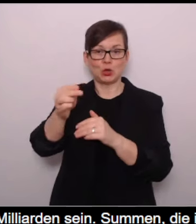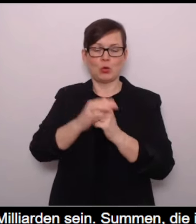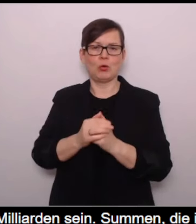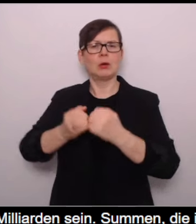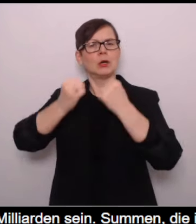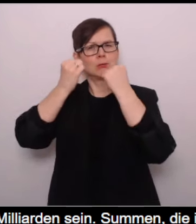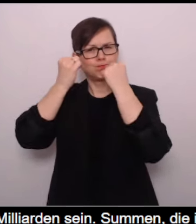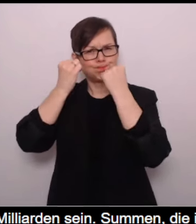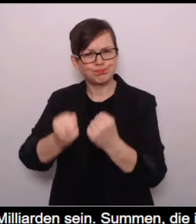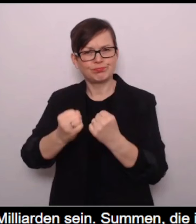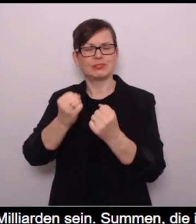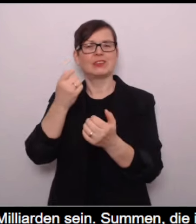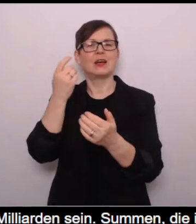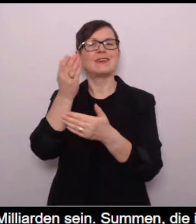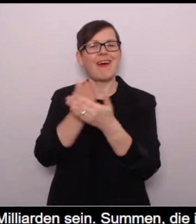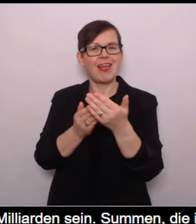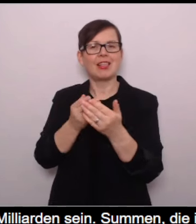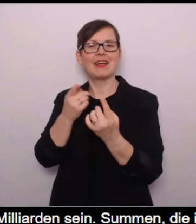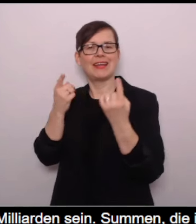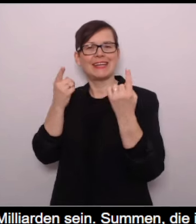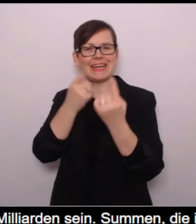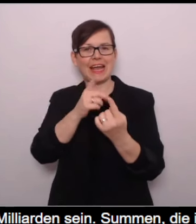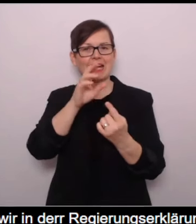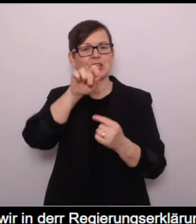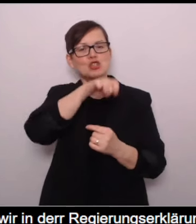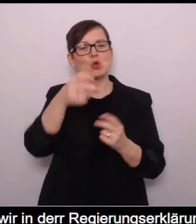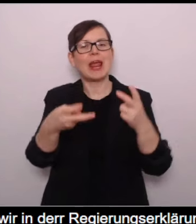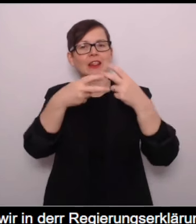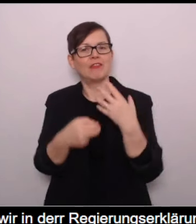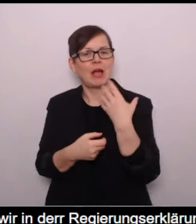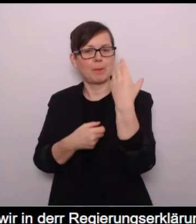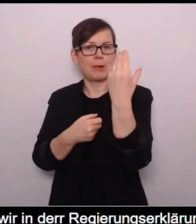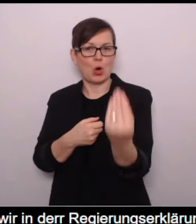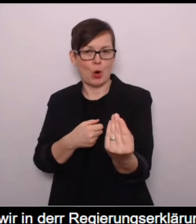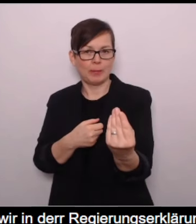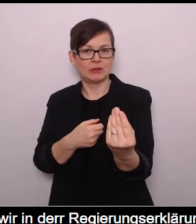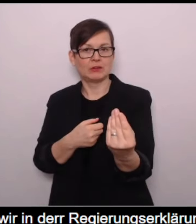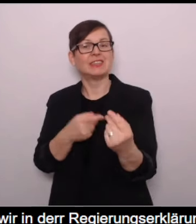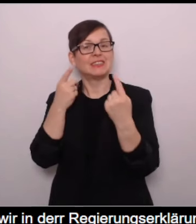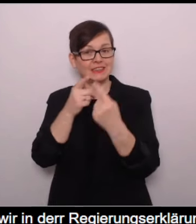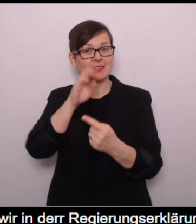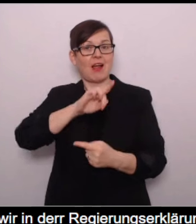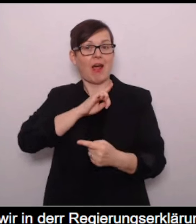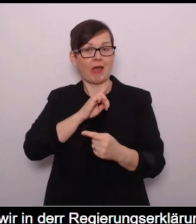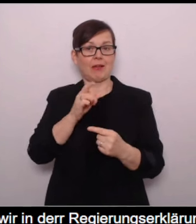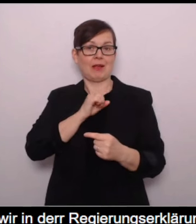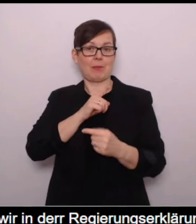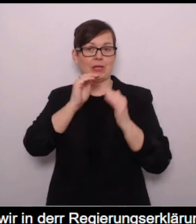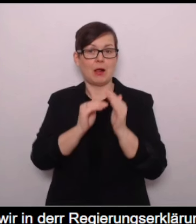von über 100 Millionen Euro. Dabei geht der größte Betrag direkt an die